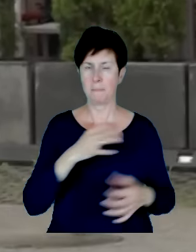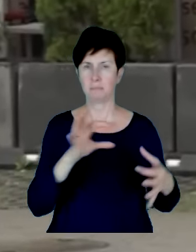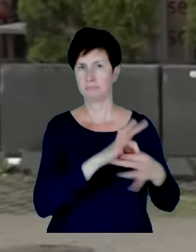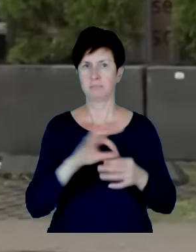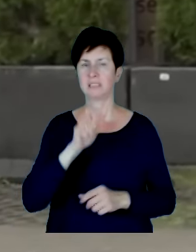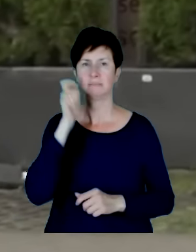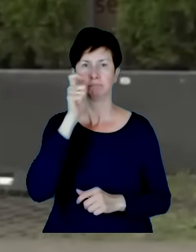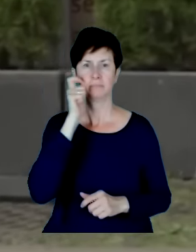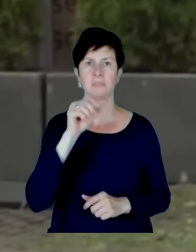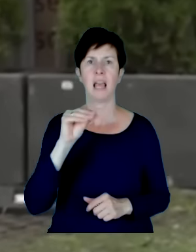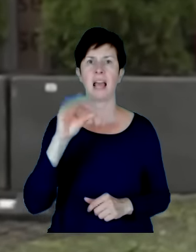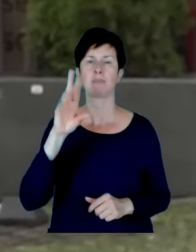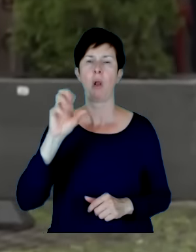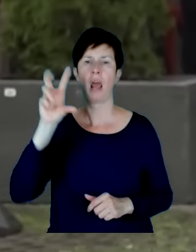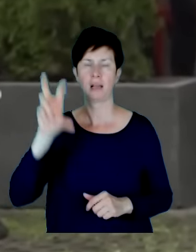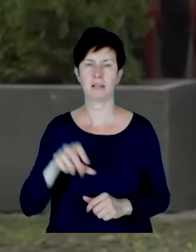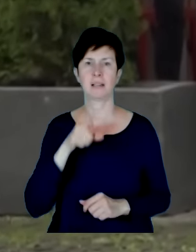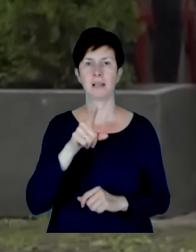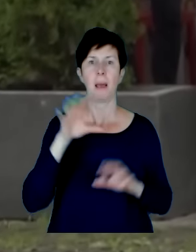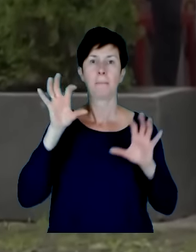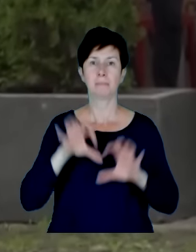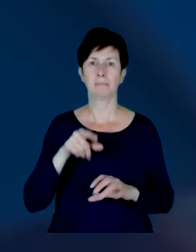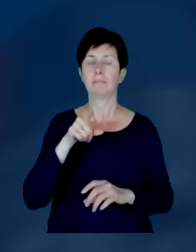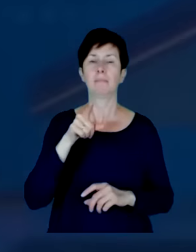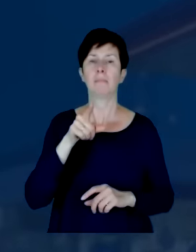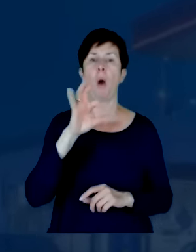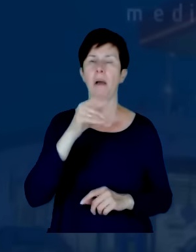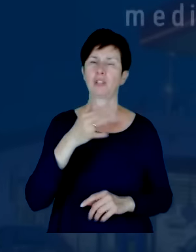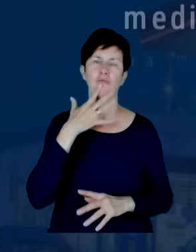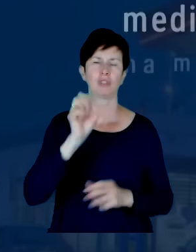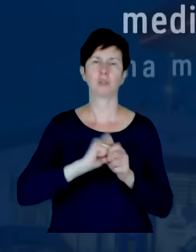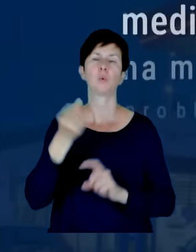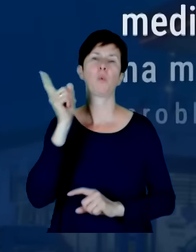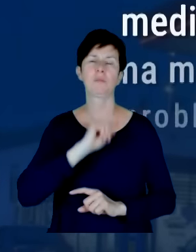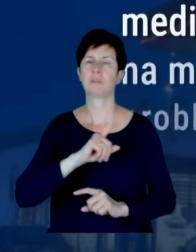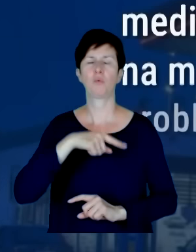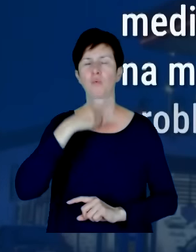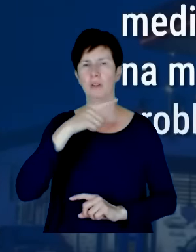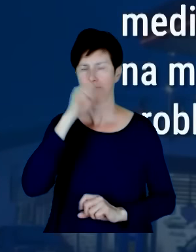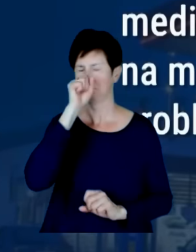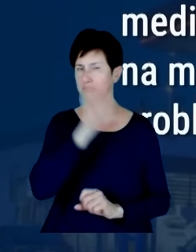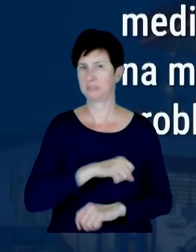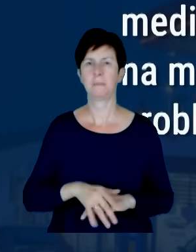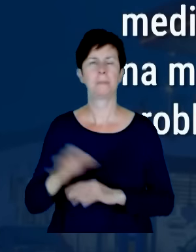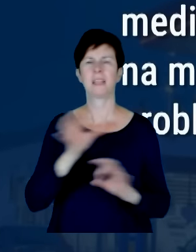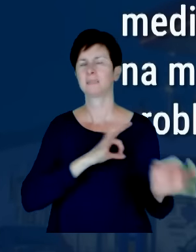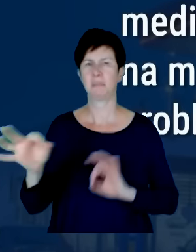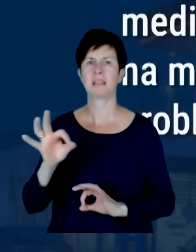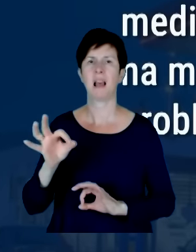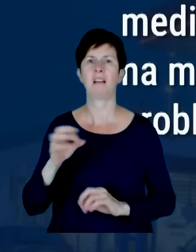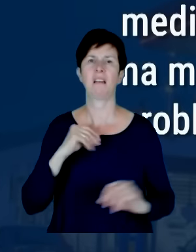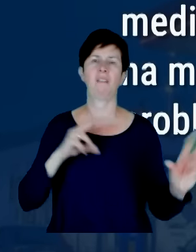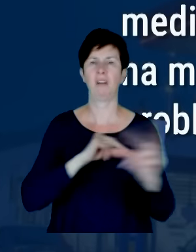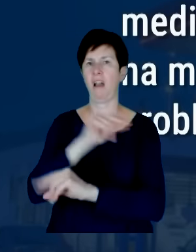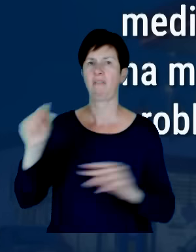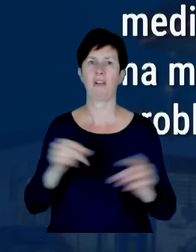hezbollah według byłego prezesa Orlenu cała sprawa to pseudo afera absurdalne oskarżenia i rozkręcanie w części mediów pseudo